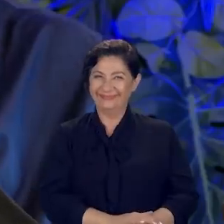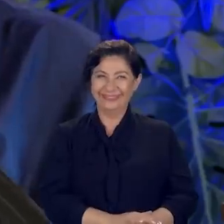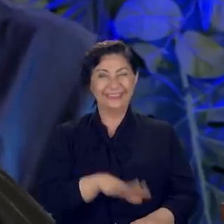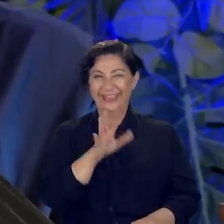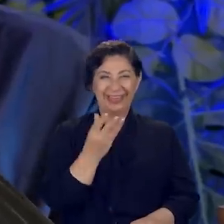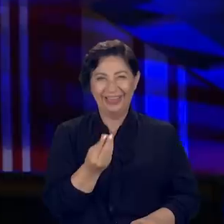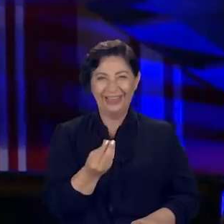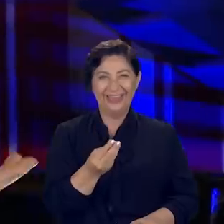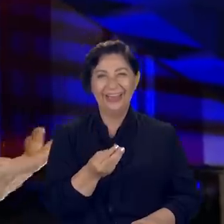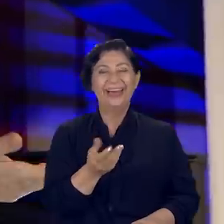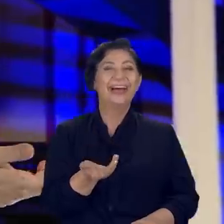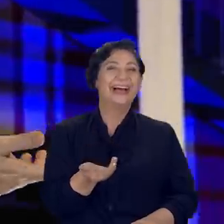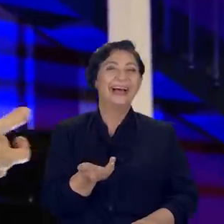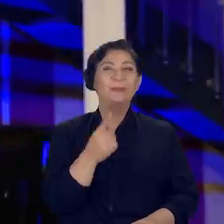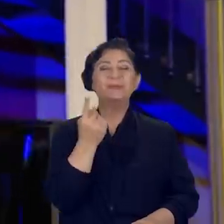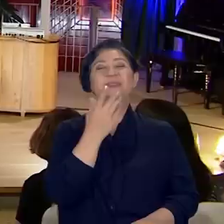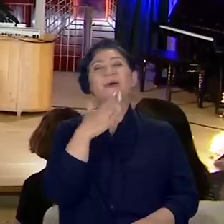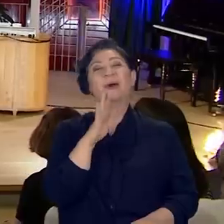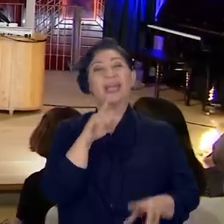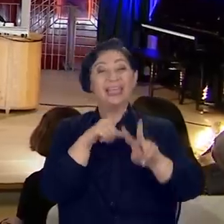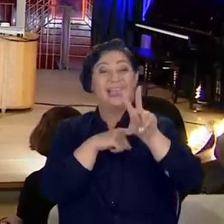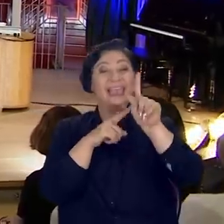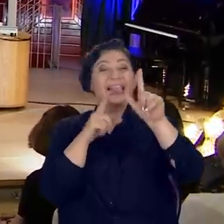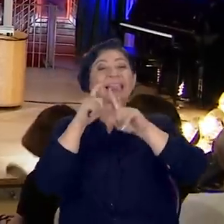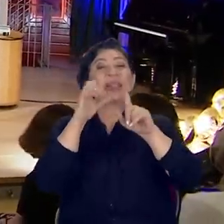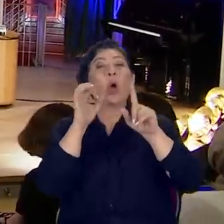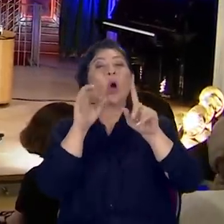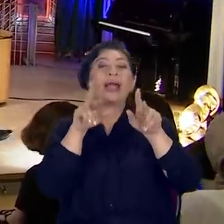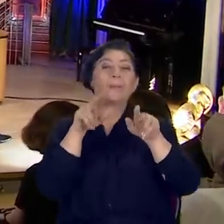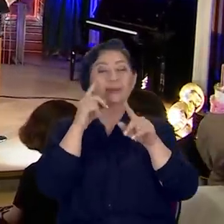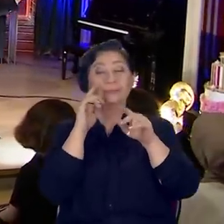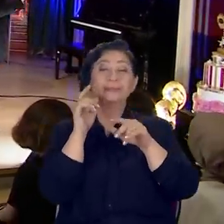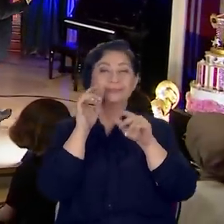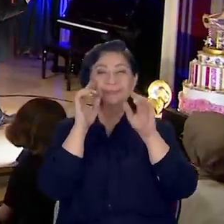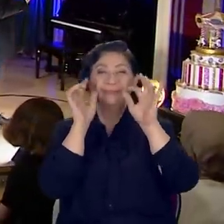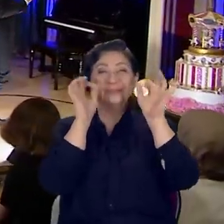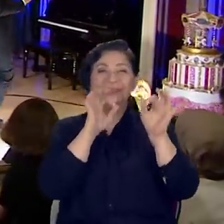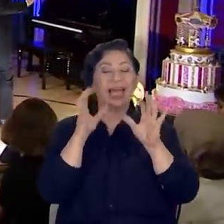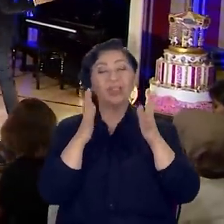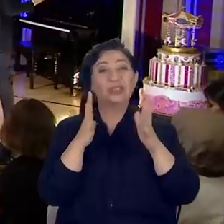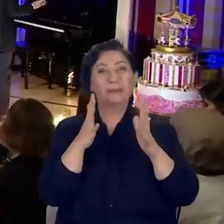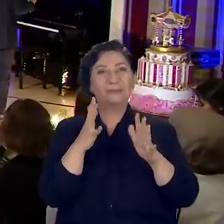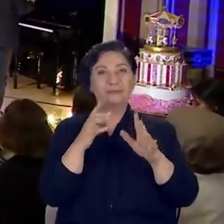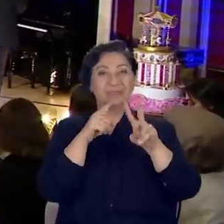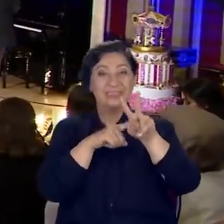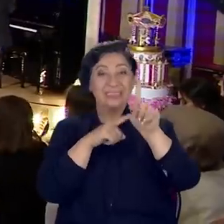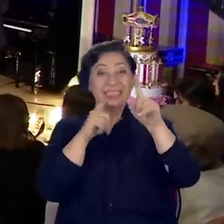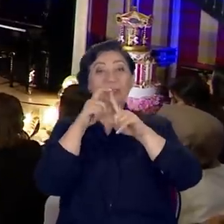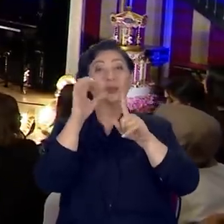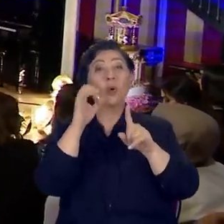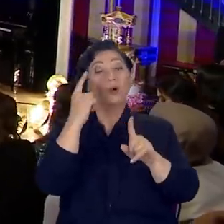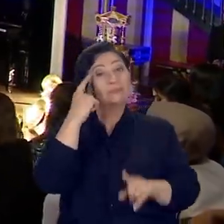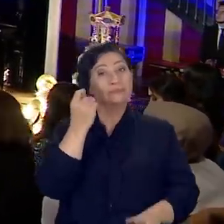Ne oluyor? Yani böyle bir şey yok. Yıl dolaşma diyoruz buna. Yıl dolaşma. Yani çok acayip bir şey. Keza ya. Yıldo bunun